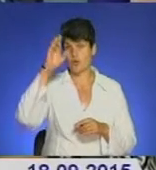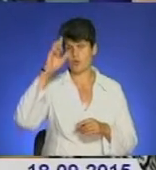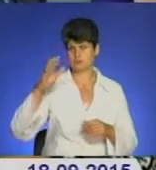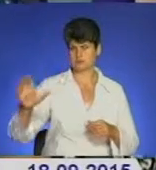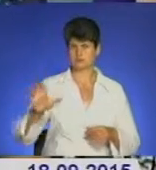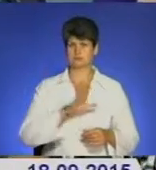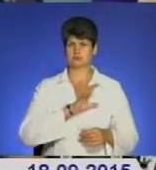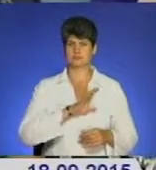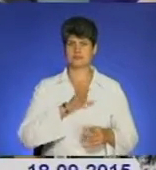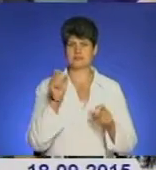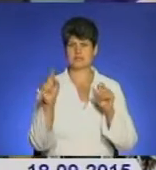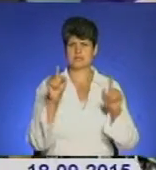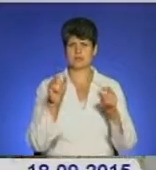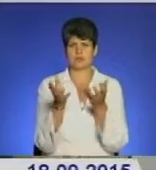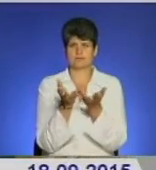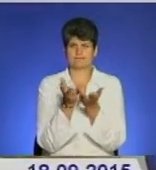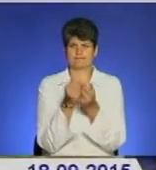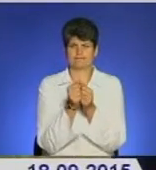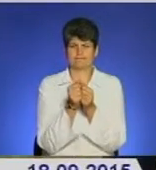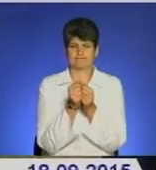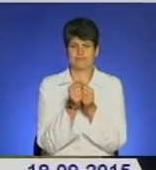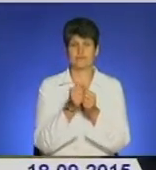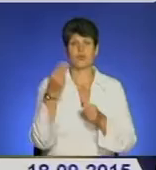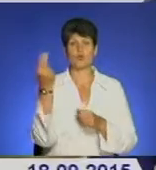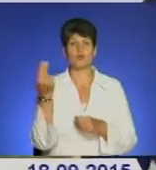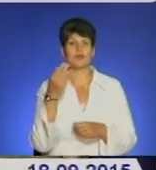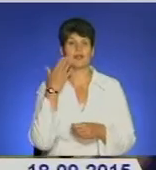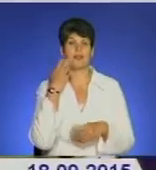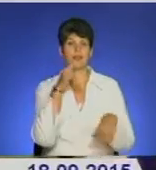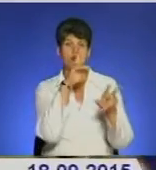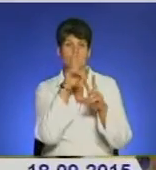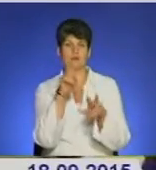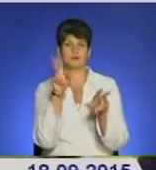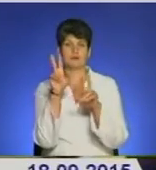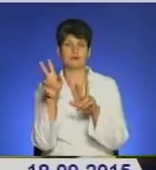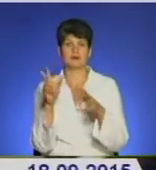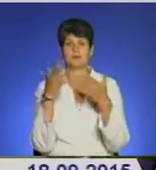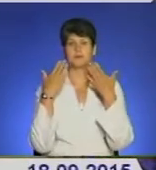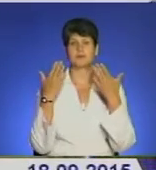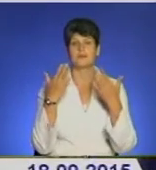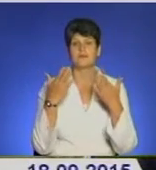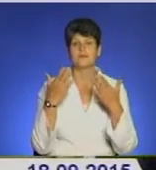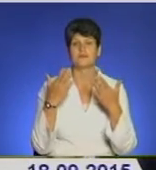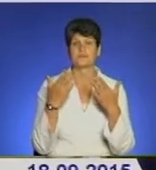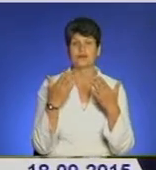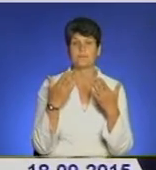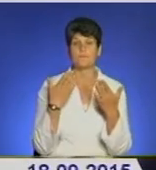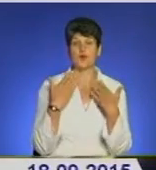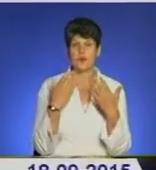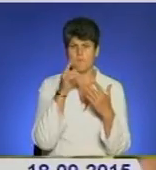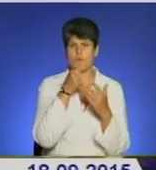розкошував та все золото рахував. Художникам легше. Вони так оглянули, порадилися. А попробуй вникнути в